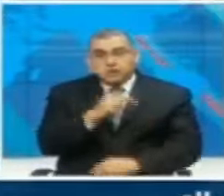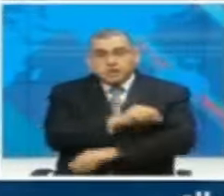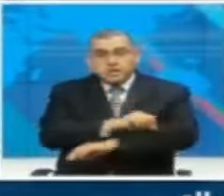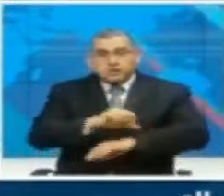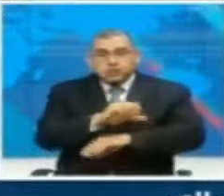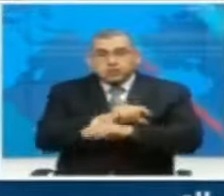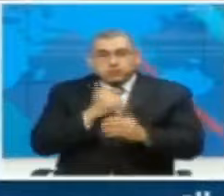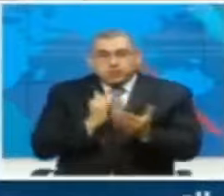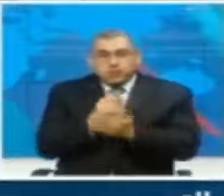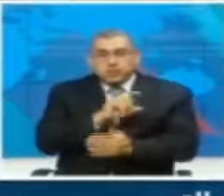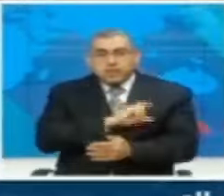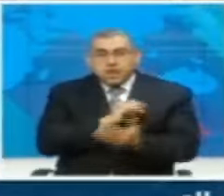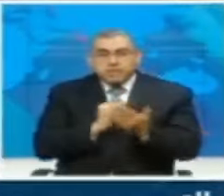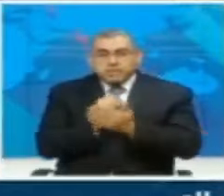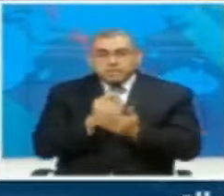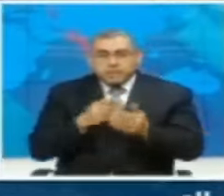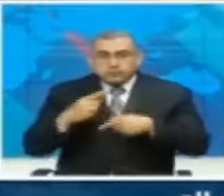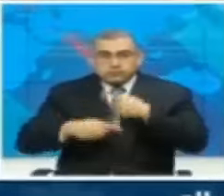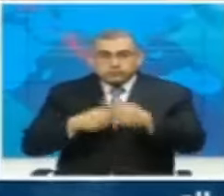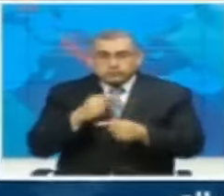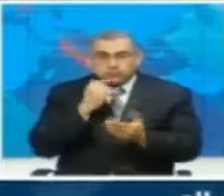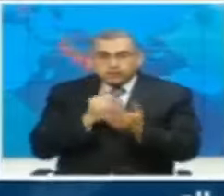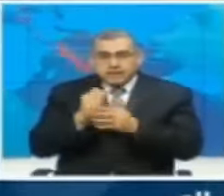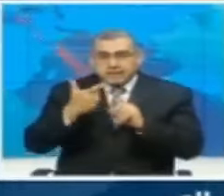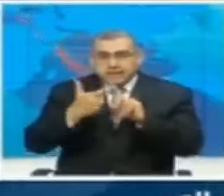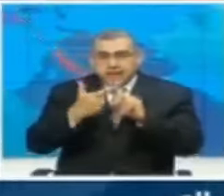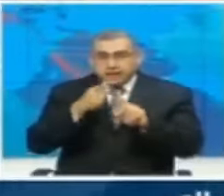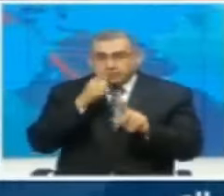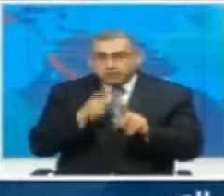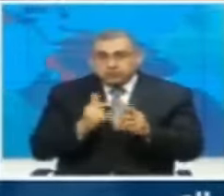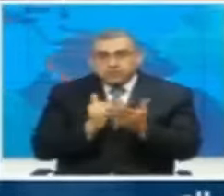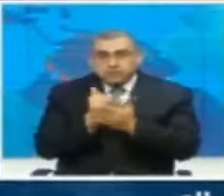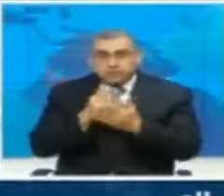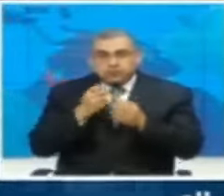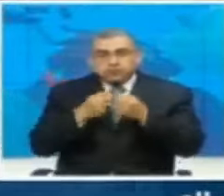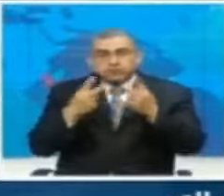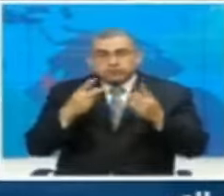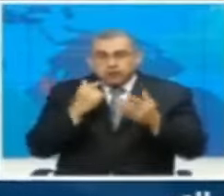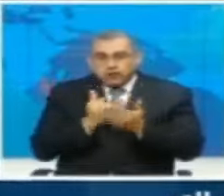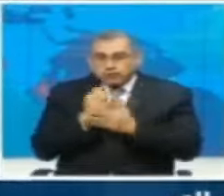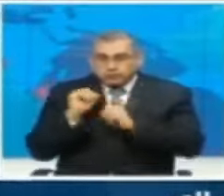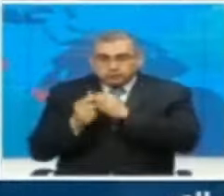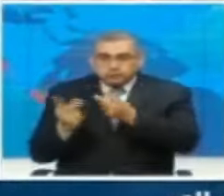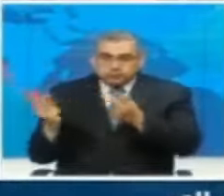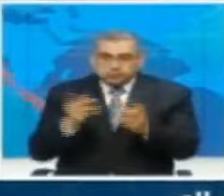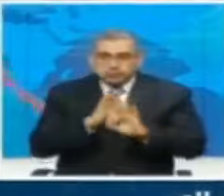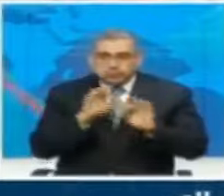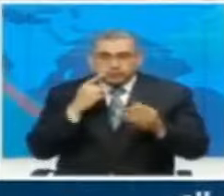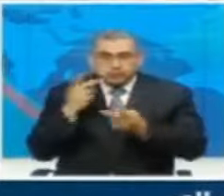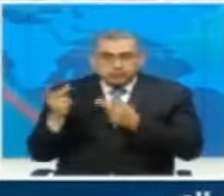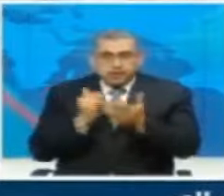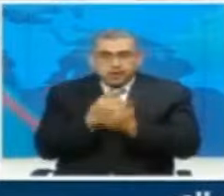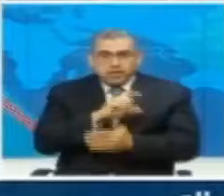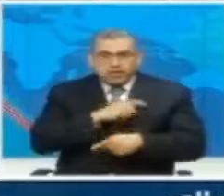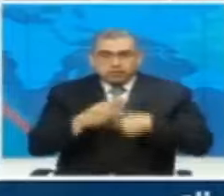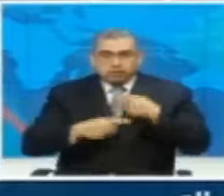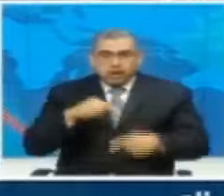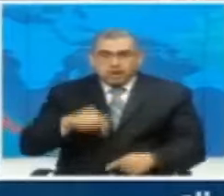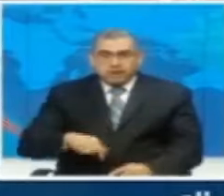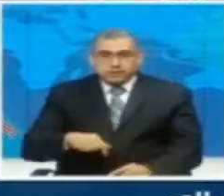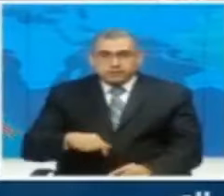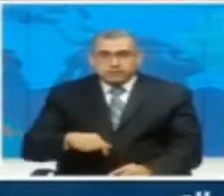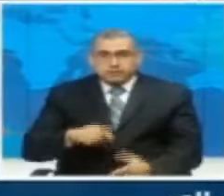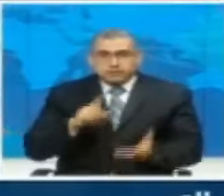يقضيها الطلاب داخل المدارس في الترم الثاني، فالمدارس أنهت استعداداتها كافة لاستقبال الطلاب.